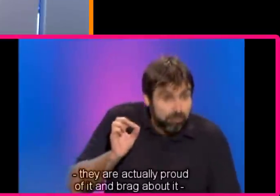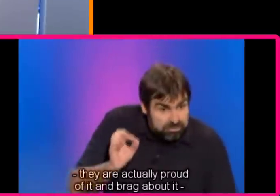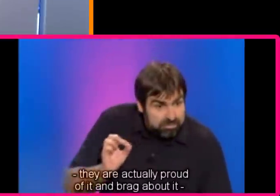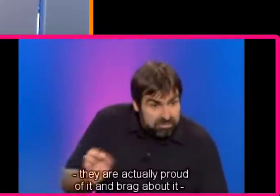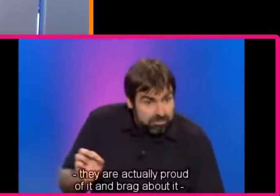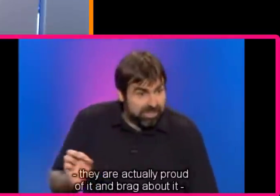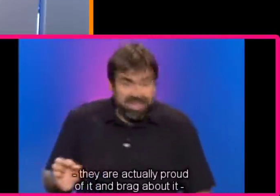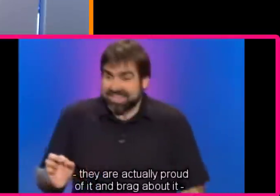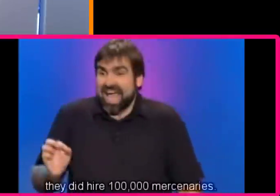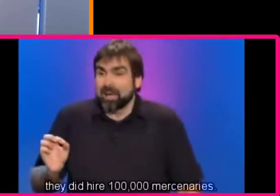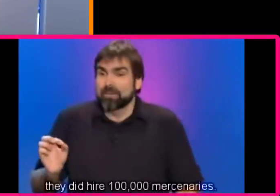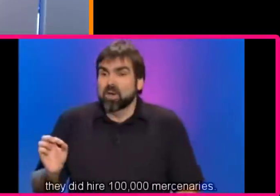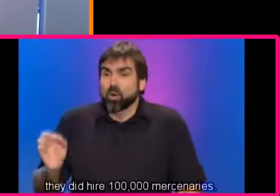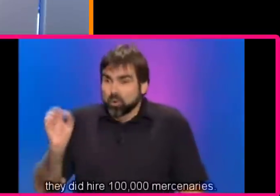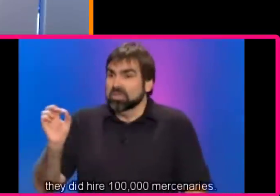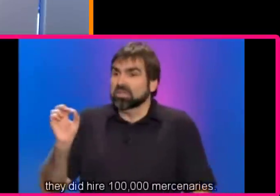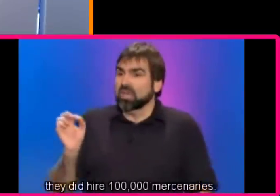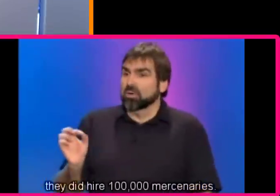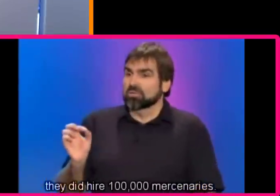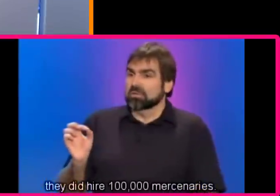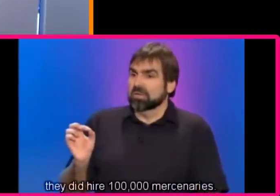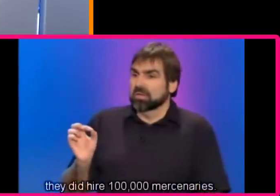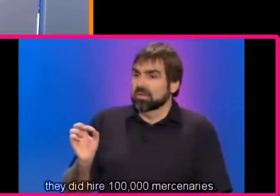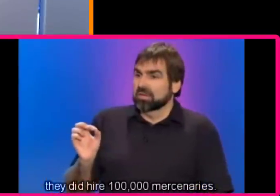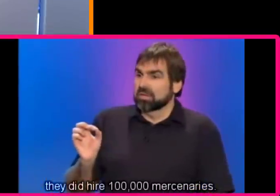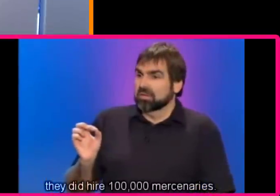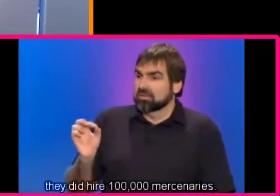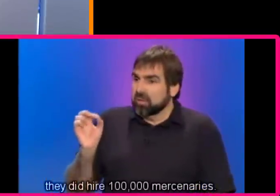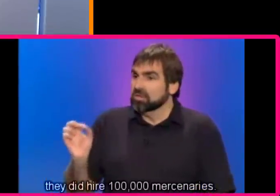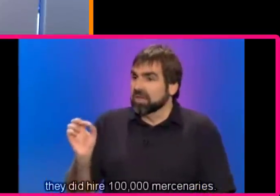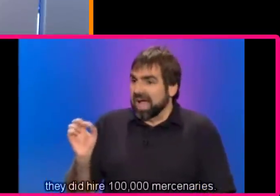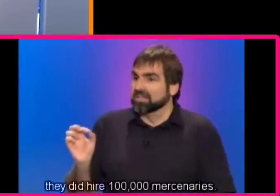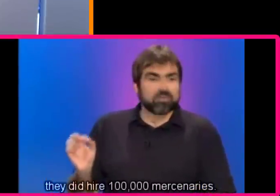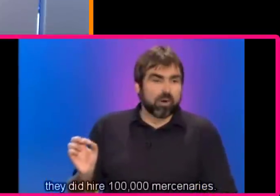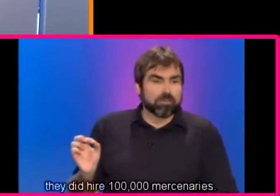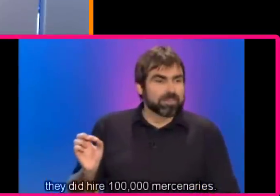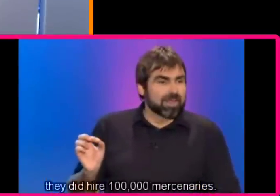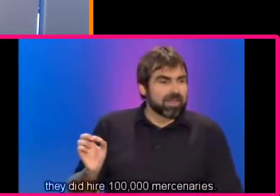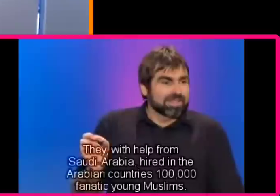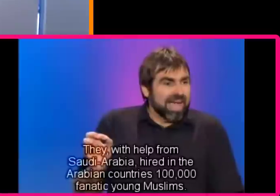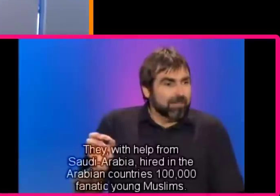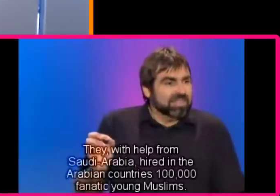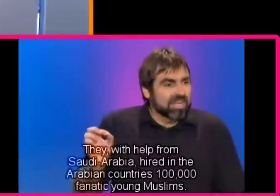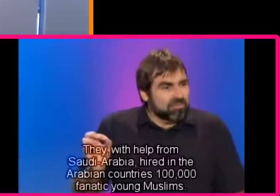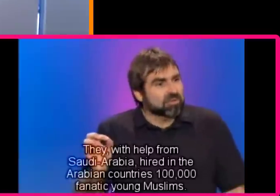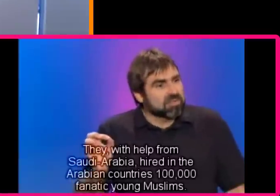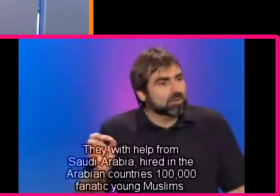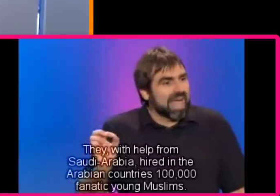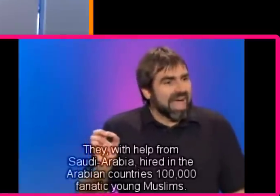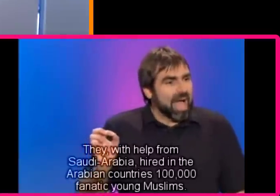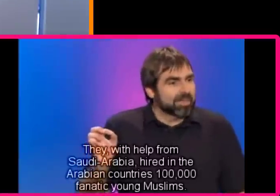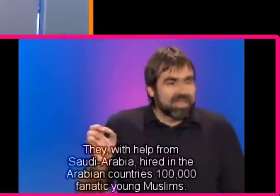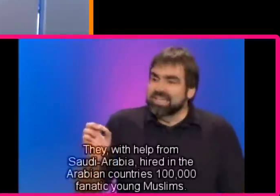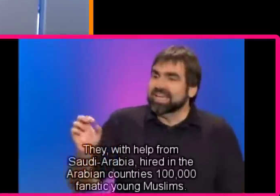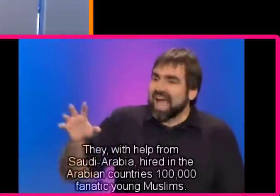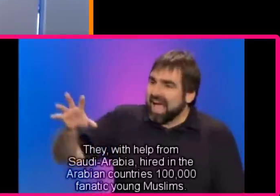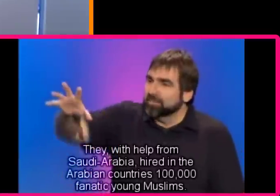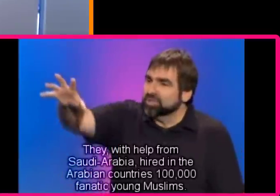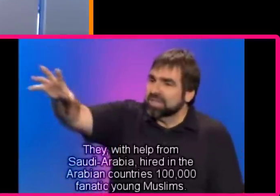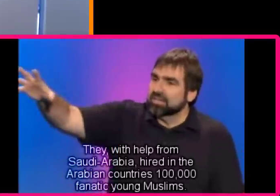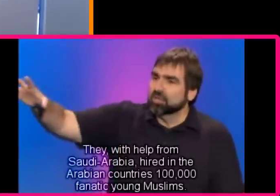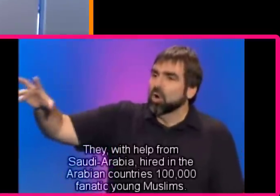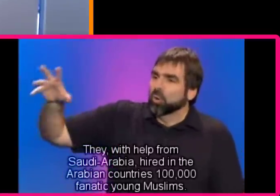darauf der brüsten die sich mit die haben hunderttausend söldner angeworben die haben mit hilfe von saudi arabien in den